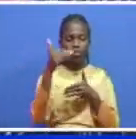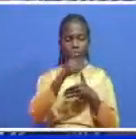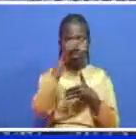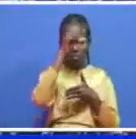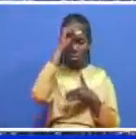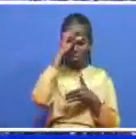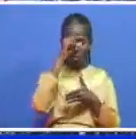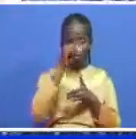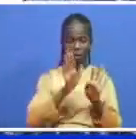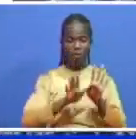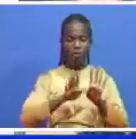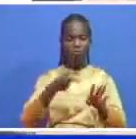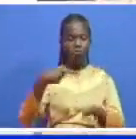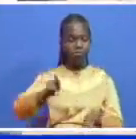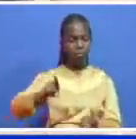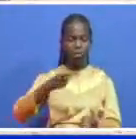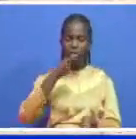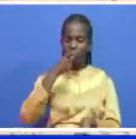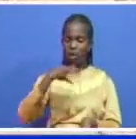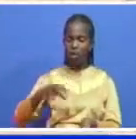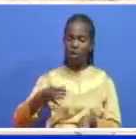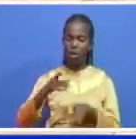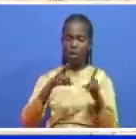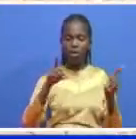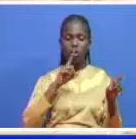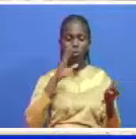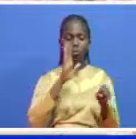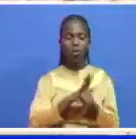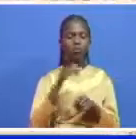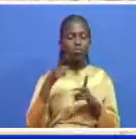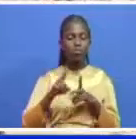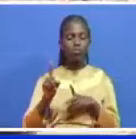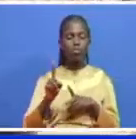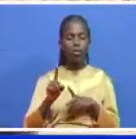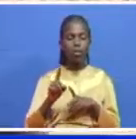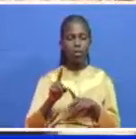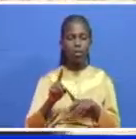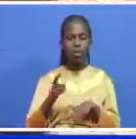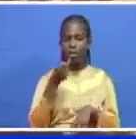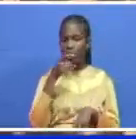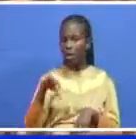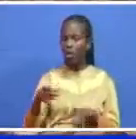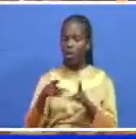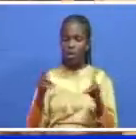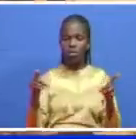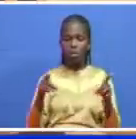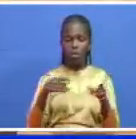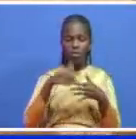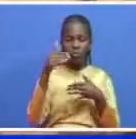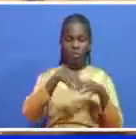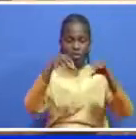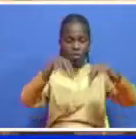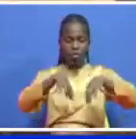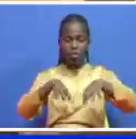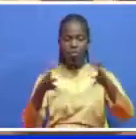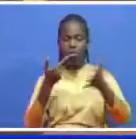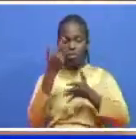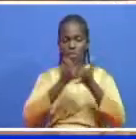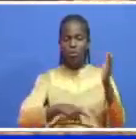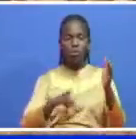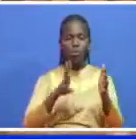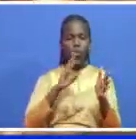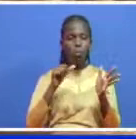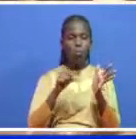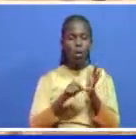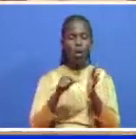selekali kuhivetanga kumi dhekani si akaundi ya Kitui ni manadha ni kumaluka hivetani ii si akaundi ya Kitui mbuwa ya uwa. Wanama na weta amuwa wakivu